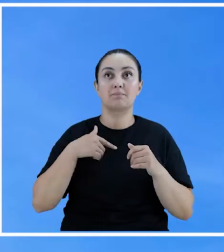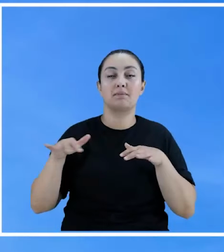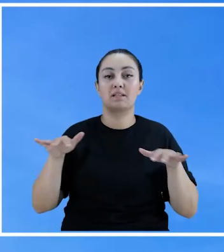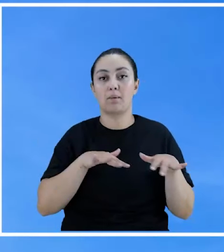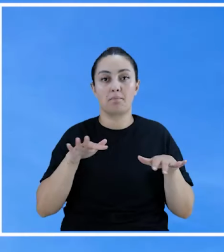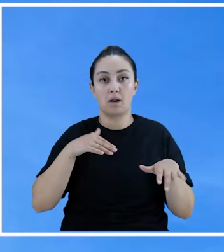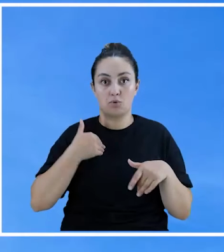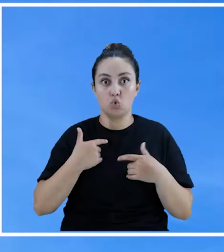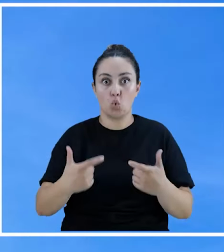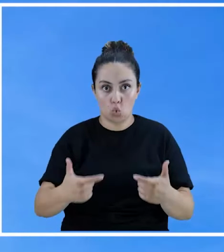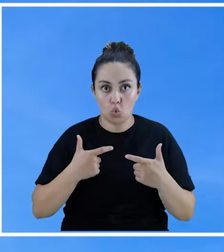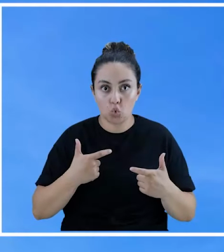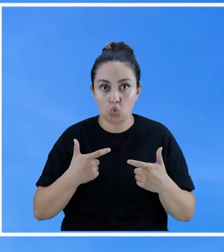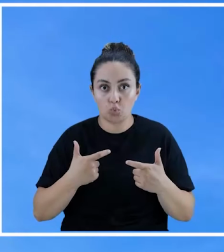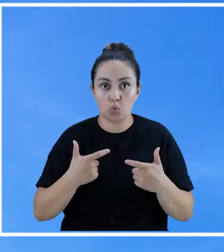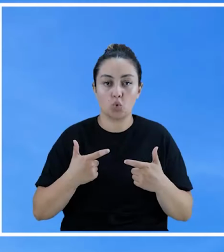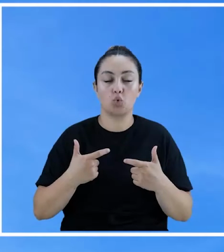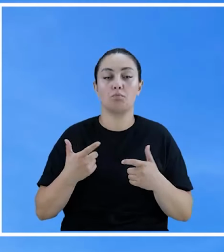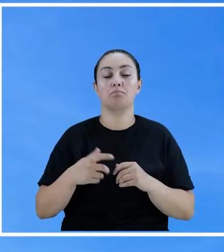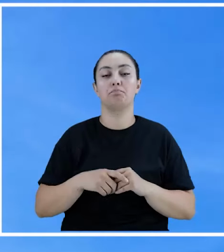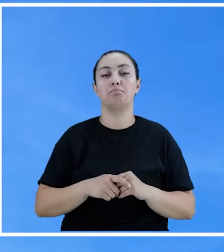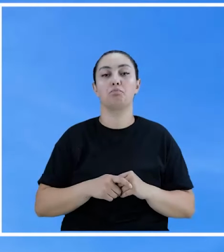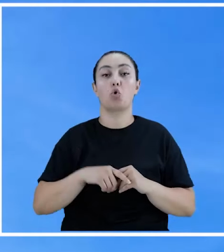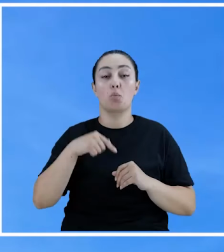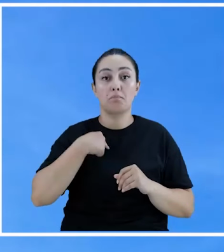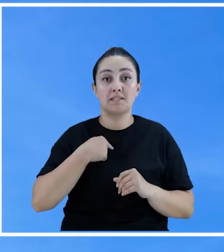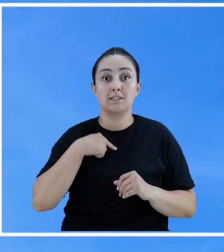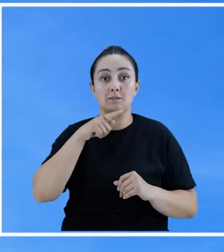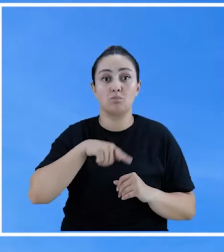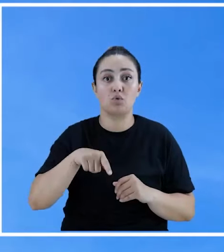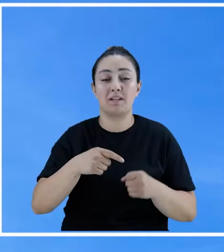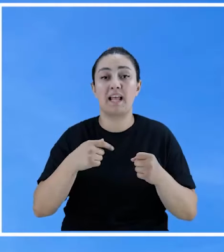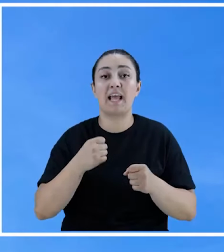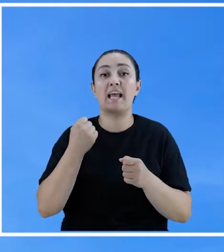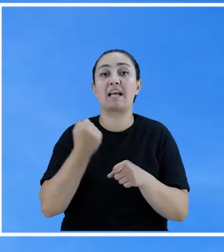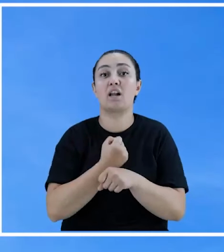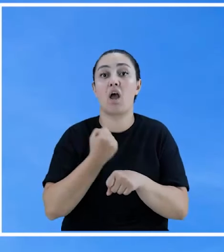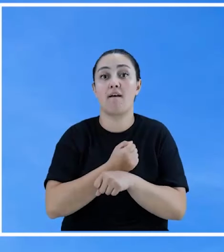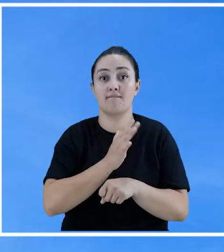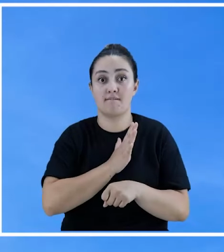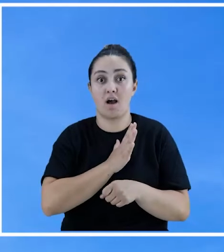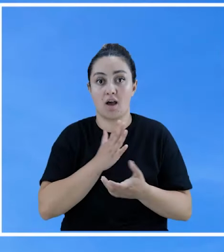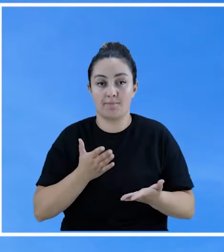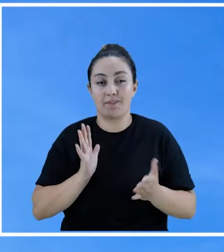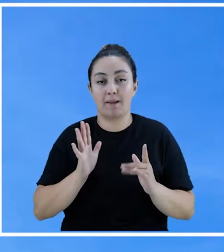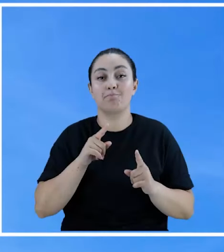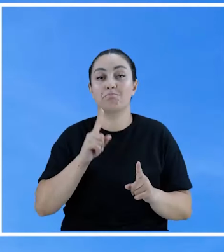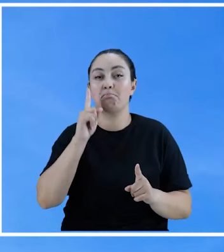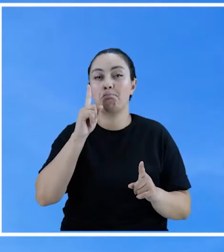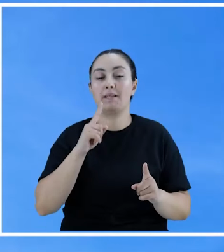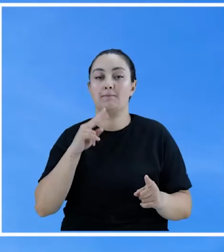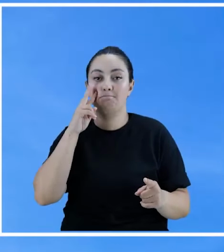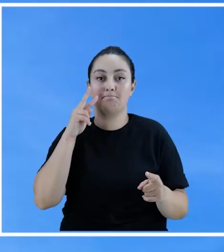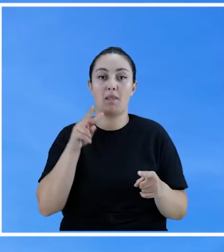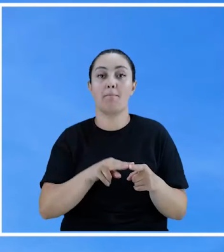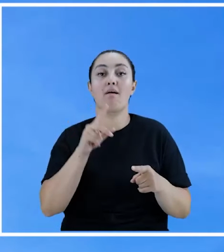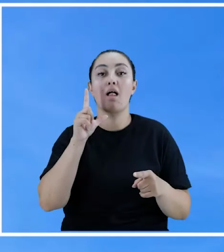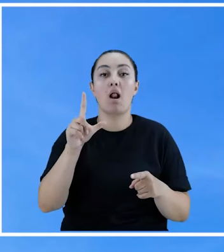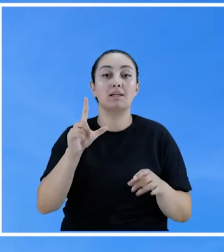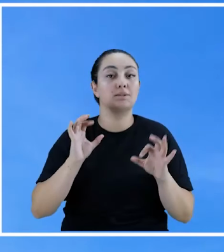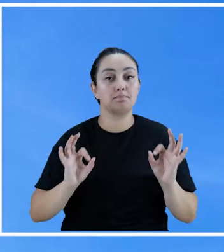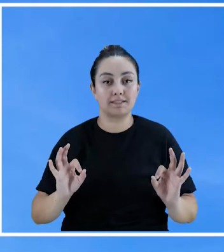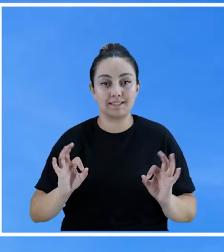tutar mı bizi? Depremde bizi korur mu? Yani benim işte yapımın altında kaya var. Aslında şöyle bir yaklaşım getirmek lazım